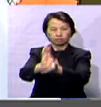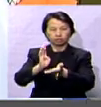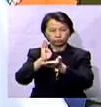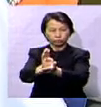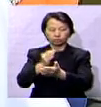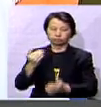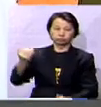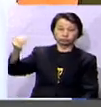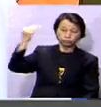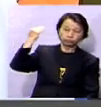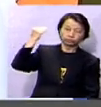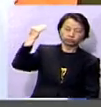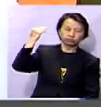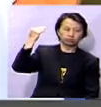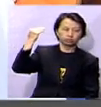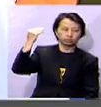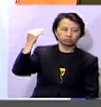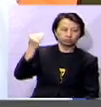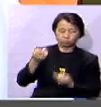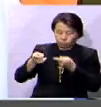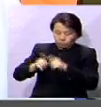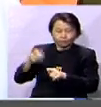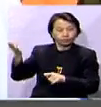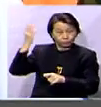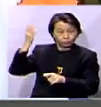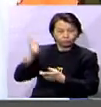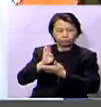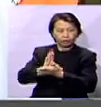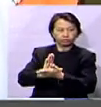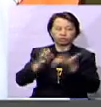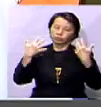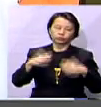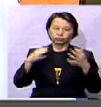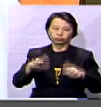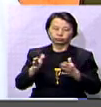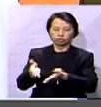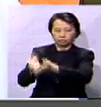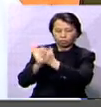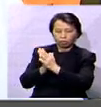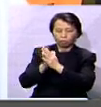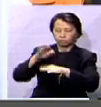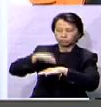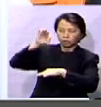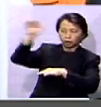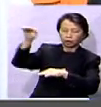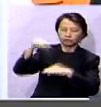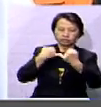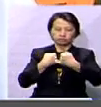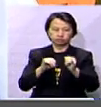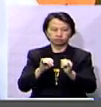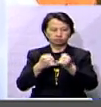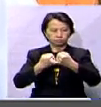yang lepas tu yang berlaku banjir baru-baru ini telah dimohon dan hantar ke